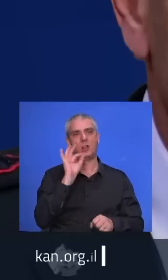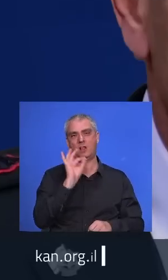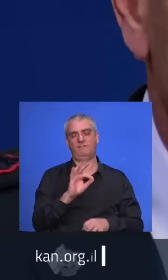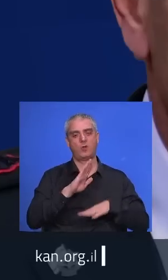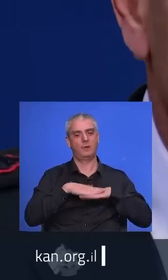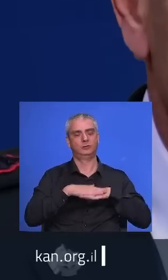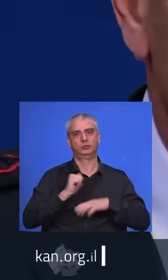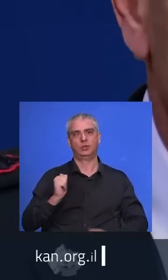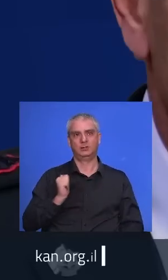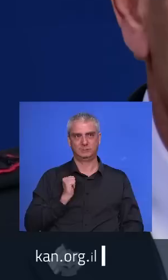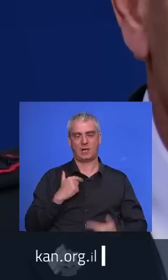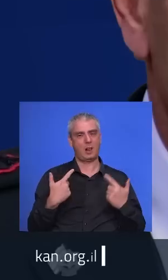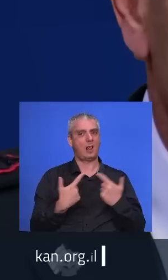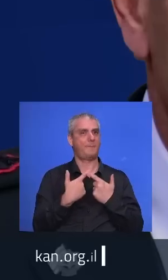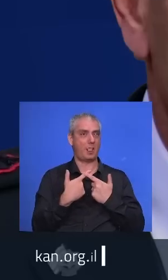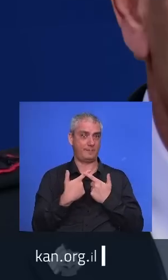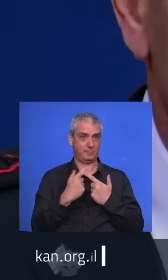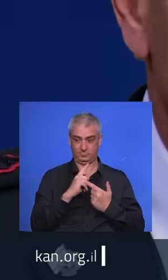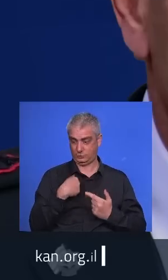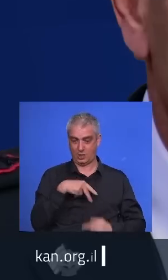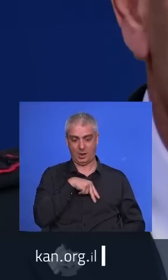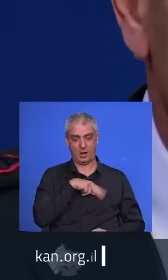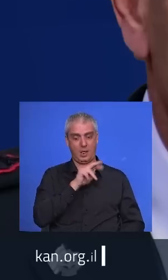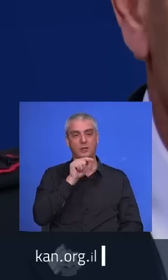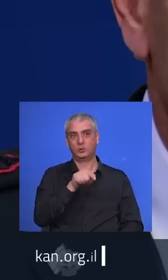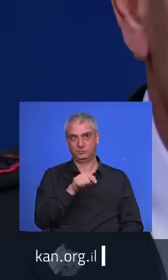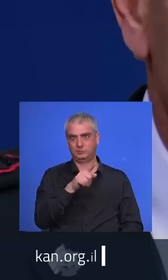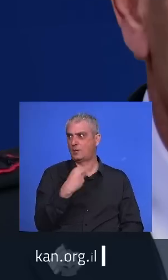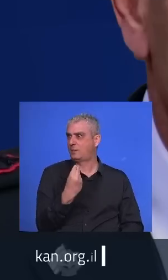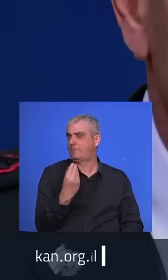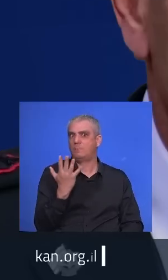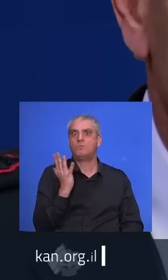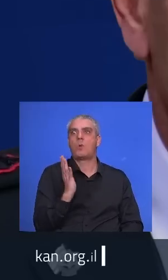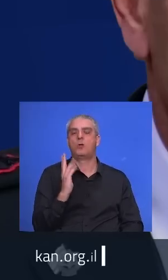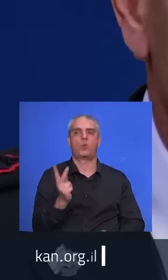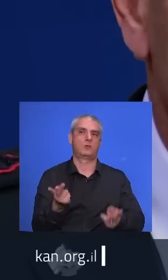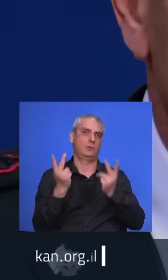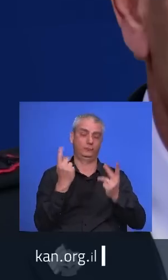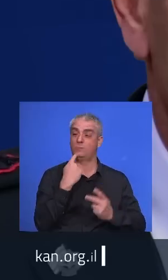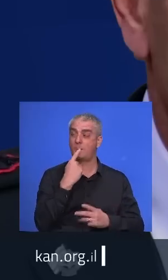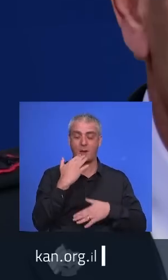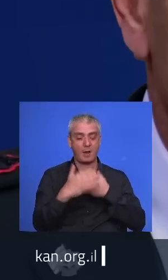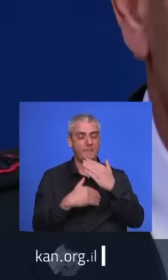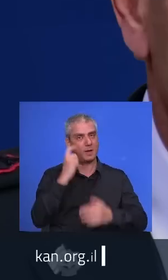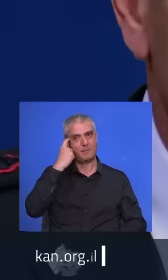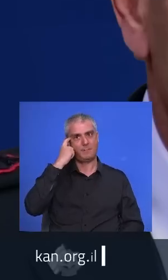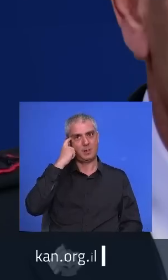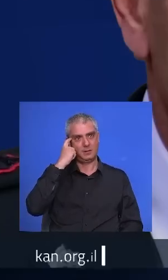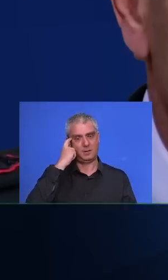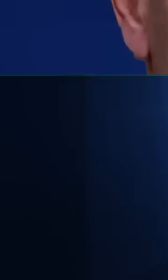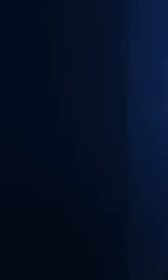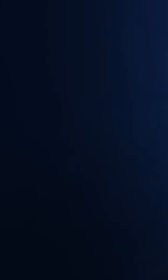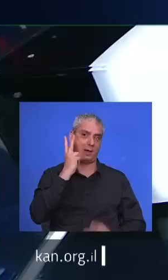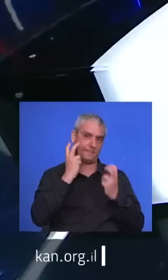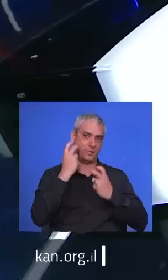בכשירות צהל למלחמה. כמי שאמון על הסוגיה הזאת, אלו דברים מאוד חשובים. הוא אומר, המגמה מדאיגה, כך על פי המידע